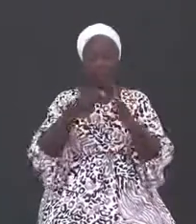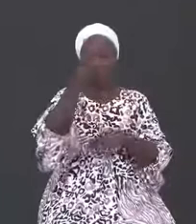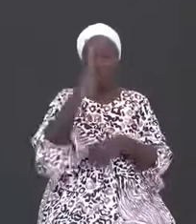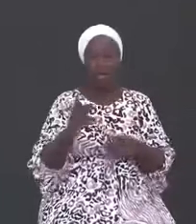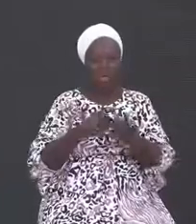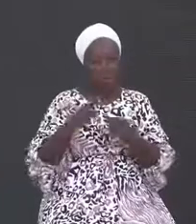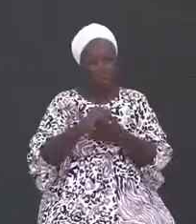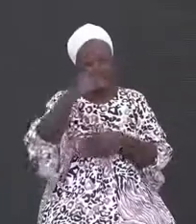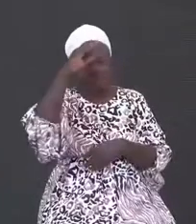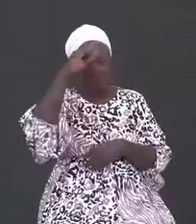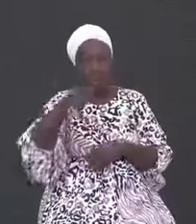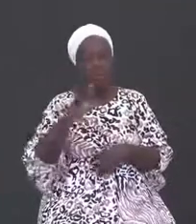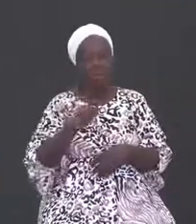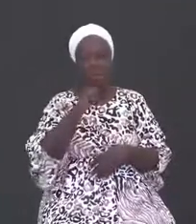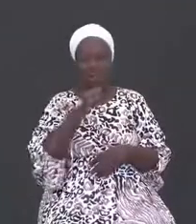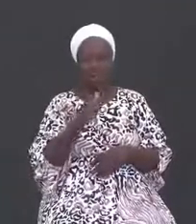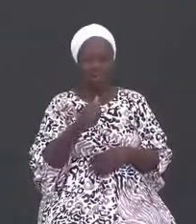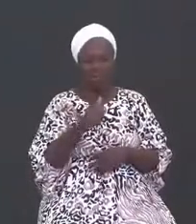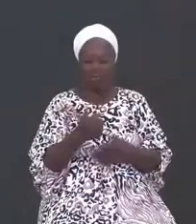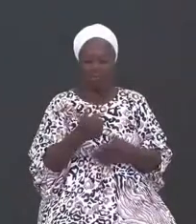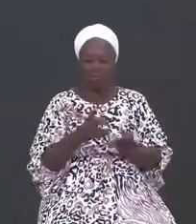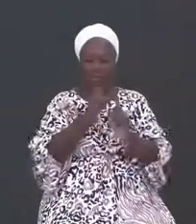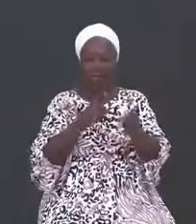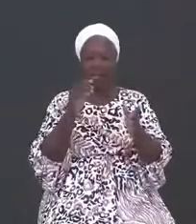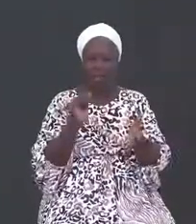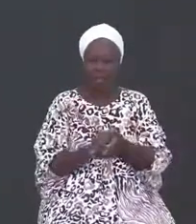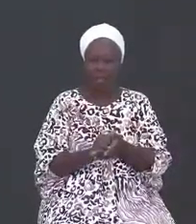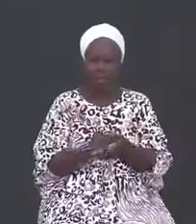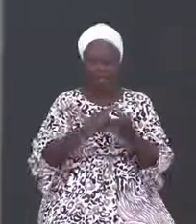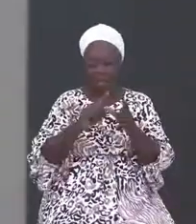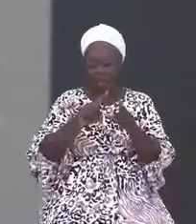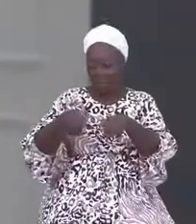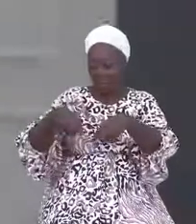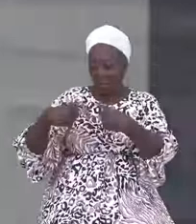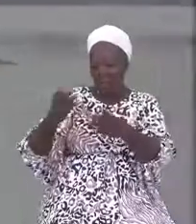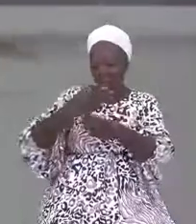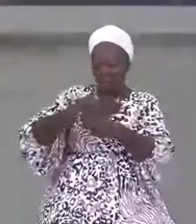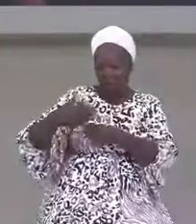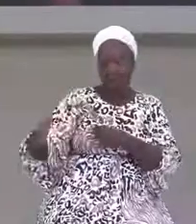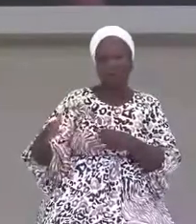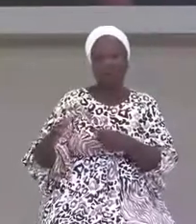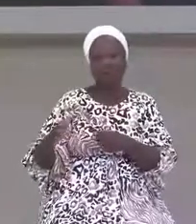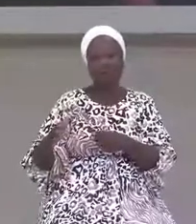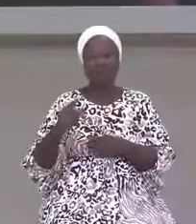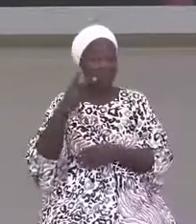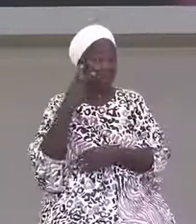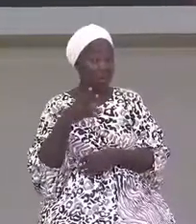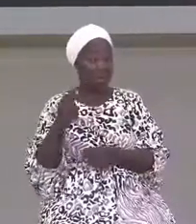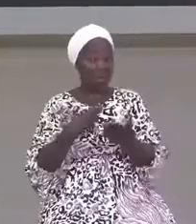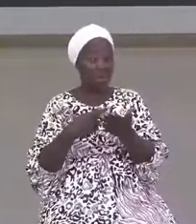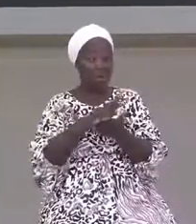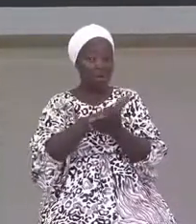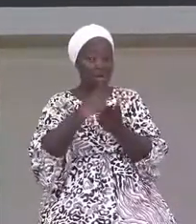l'homme n'a même pas pu répondre à cela et il s'en est allé attristé. Vous voyez la justice